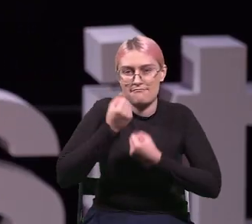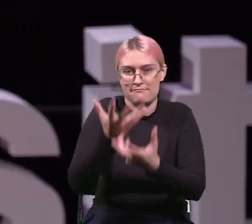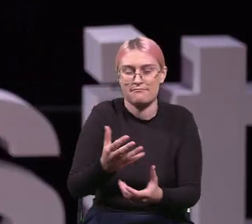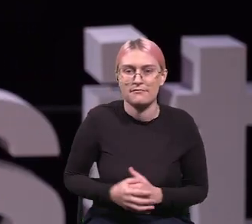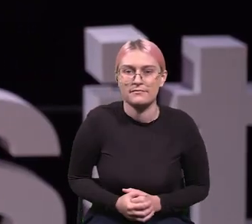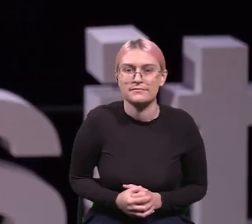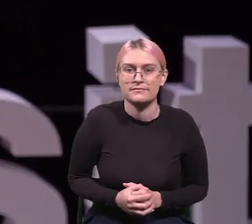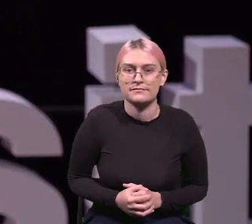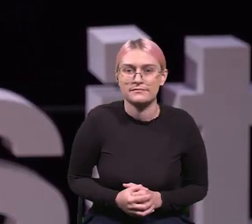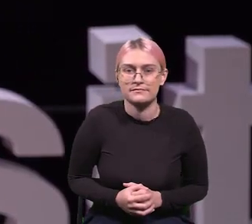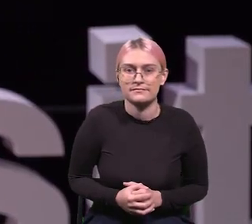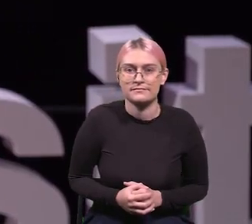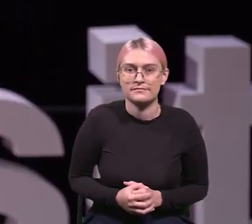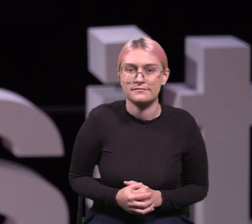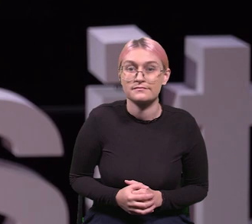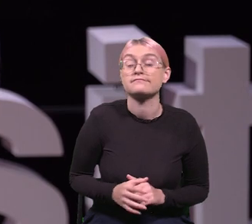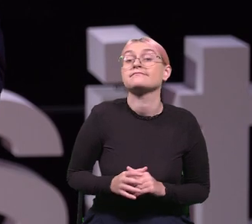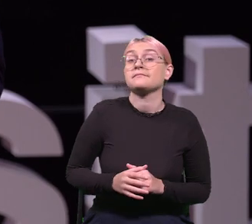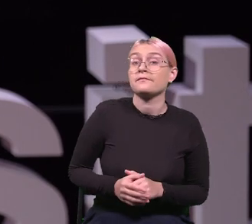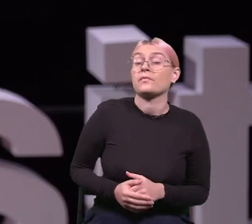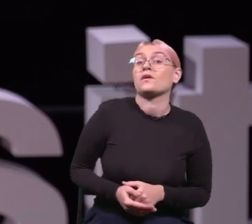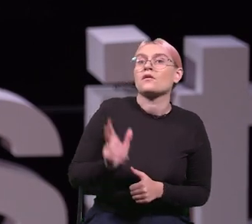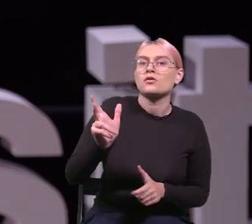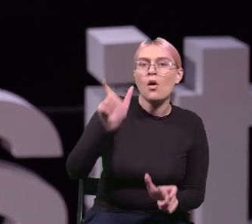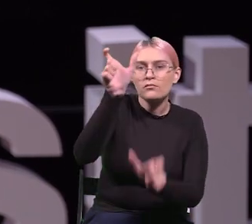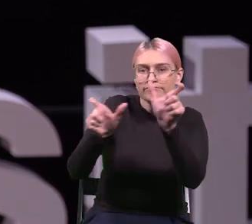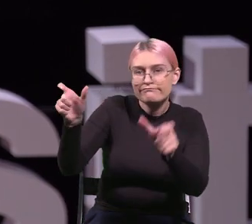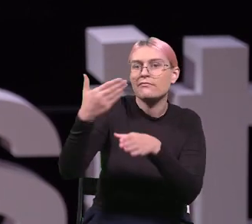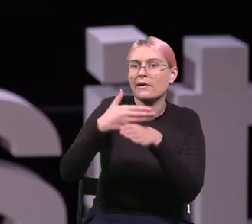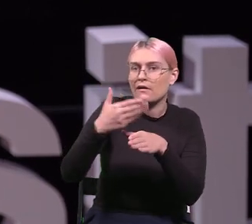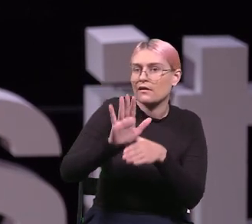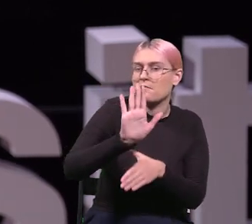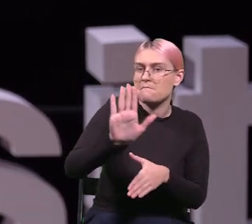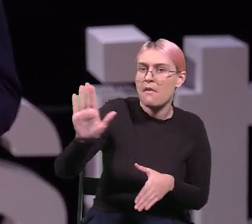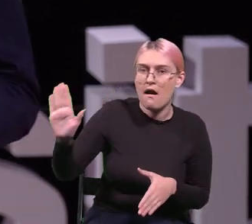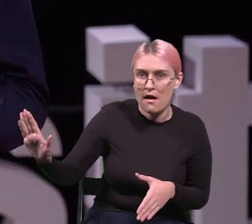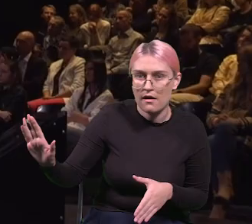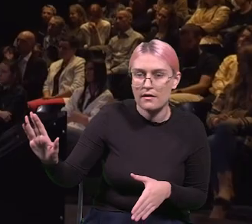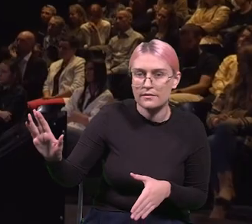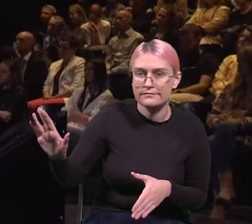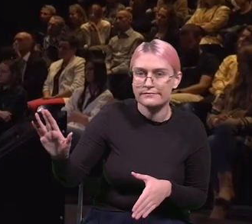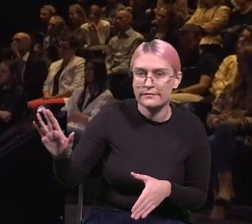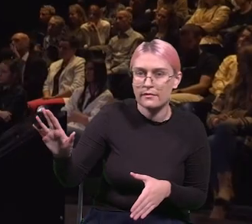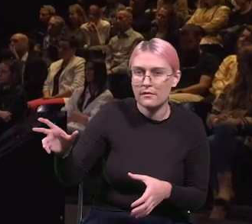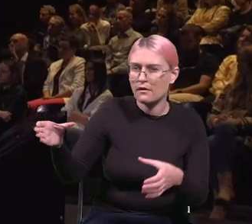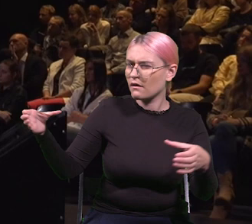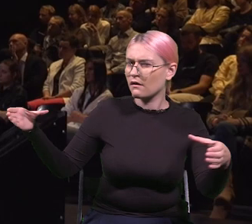ale też sprawiło, że zaczęli oni myśleć o wspólnych regułach, które dadzą im przewidywalność i poczucie